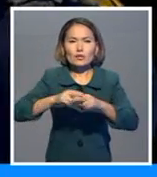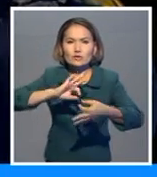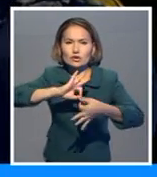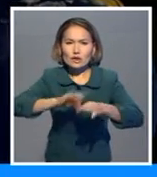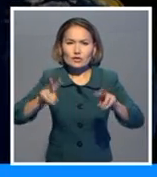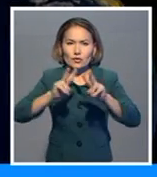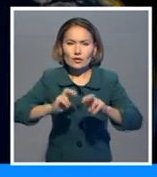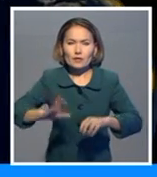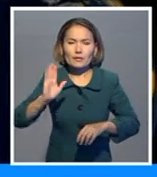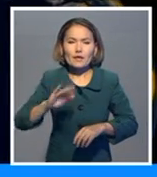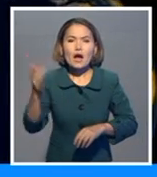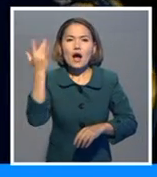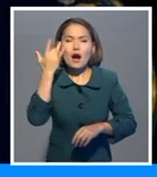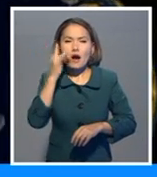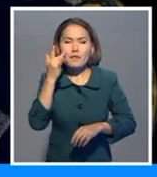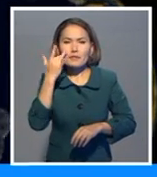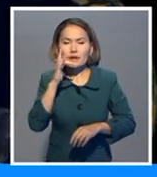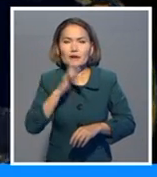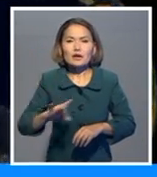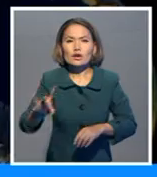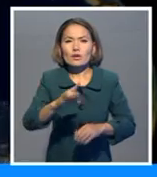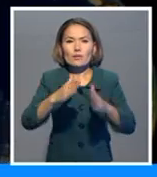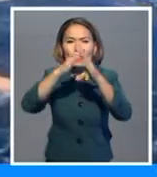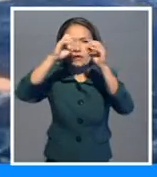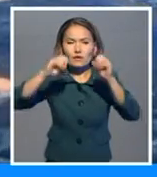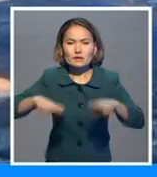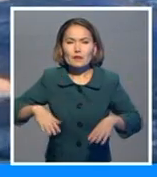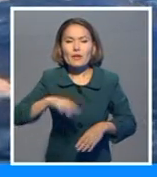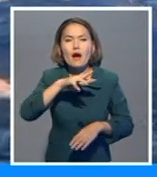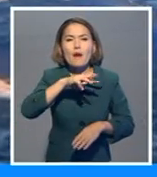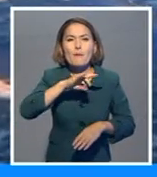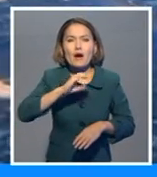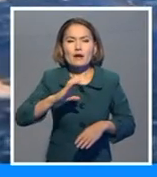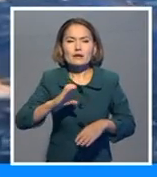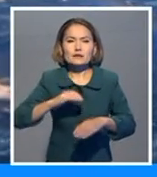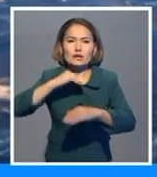Америка ұлттық ғарыш агенттігінің жоспарына сай Мэйвен Марстың бетіне қонбайды, бірақ аппарат